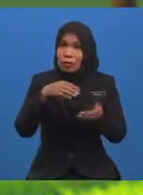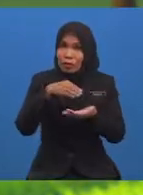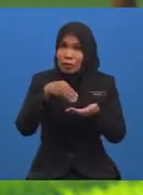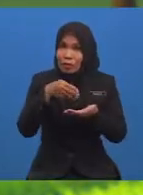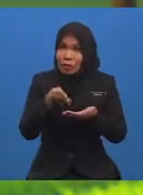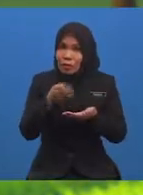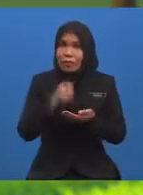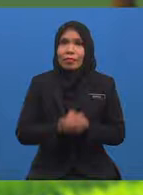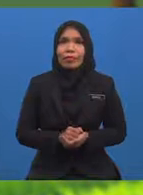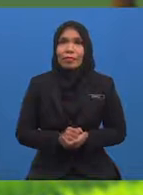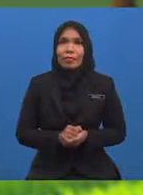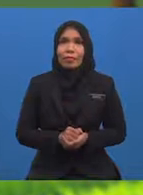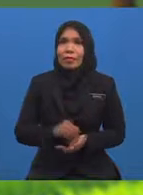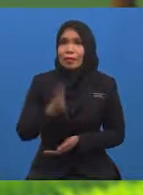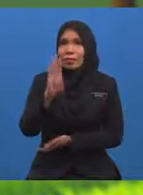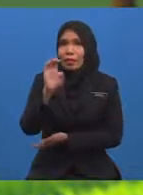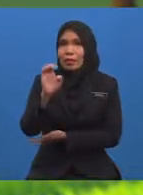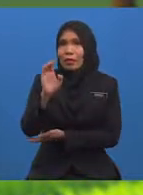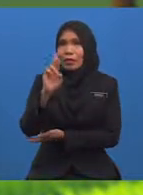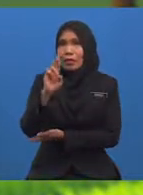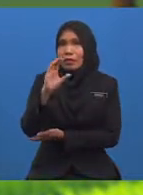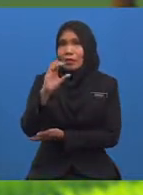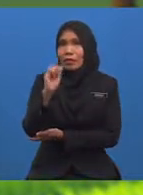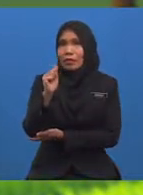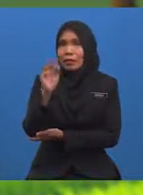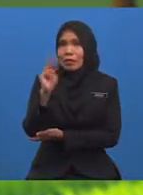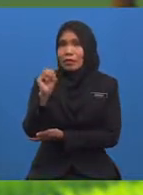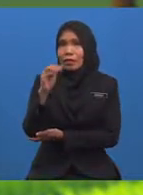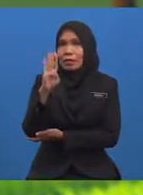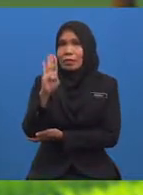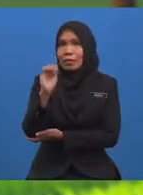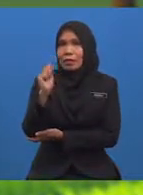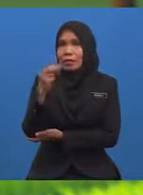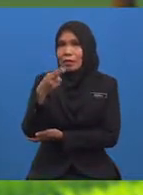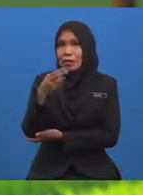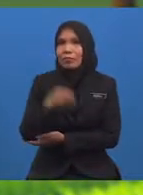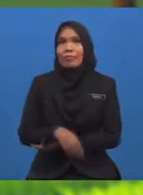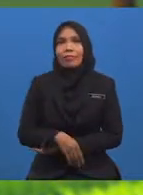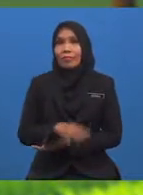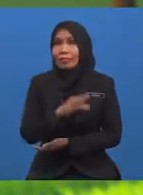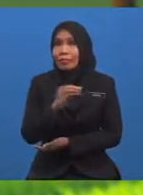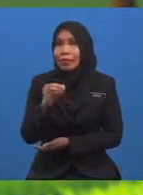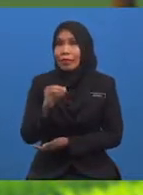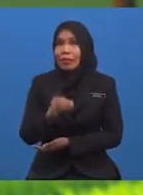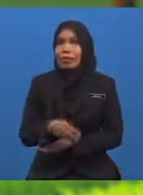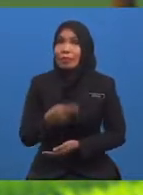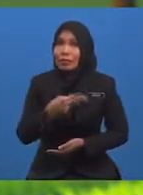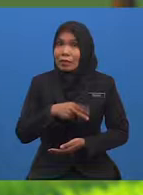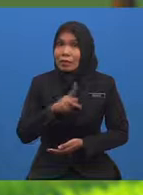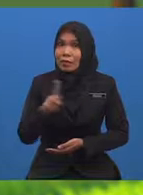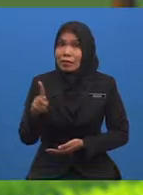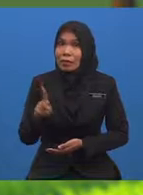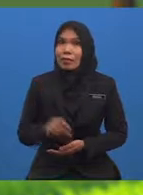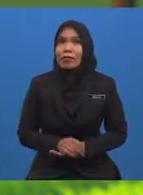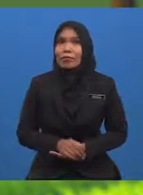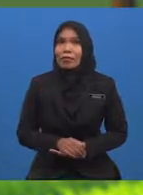benih, bercambah, kemudian akan menghasilkan anak pokok seperti ini.